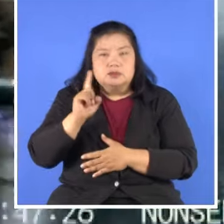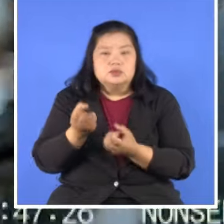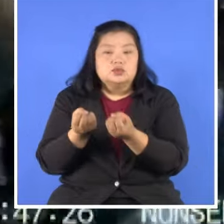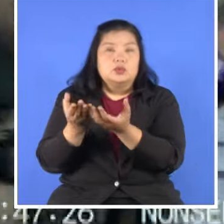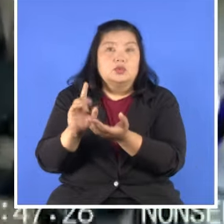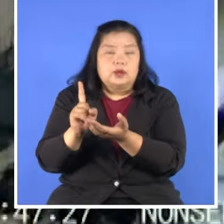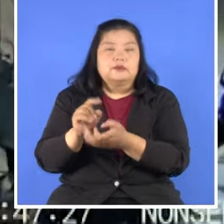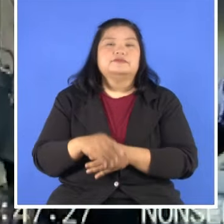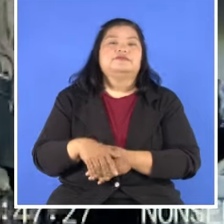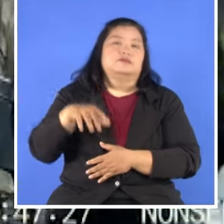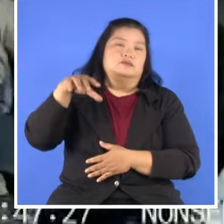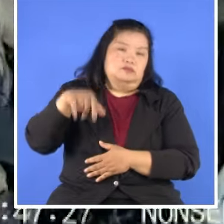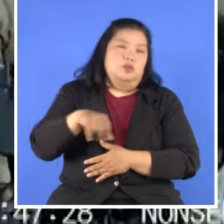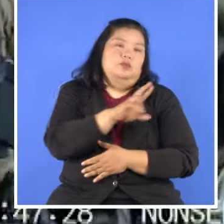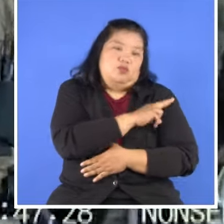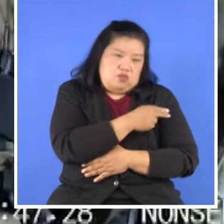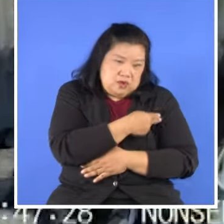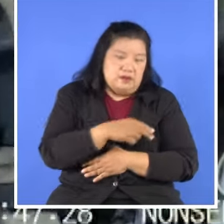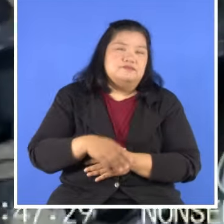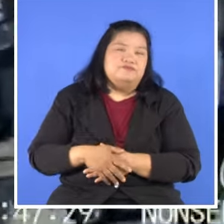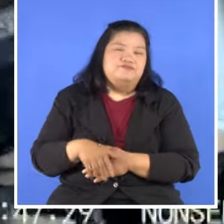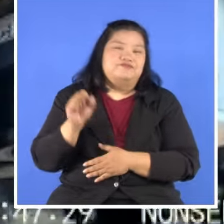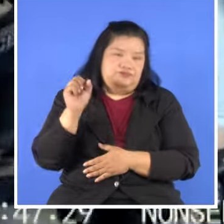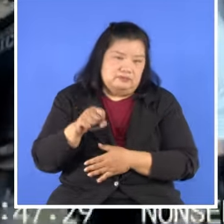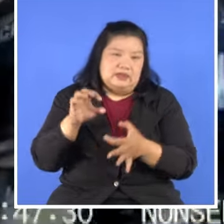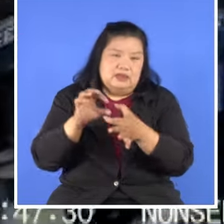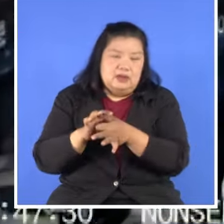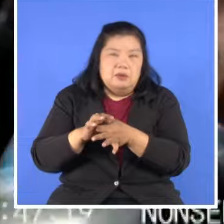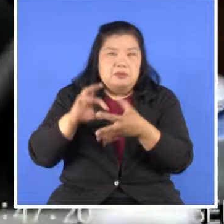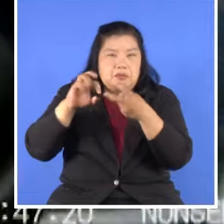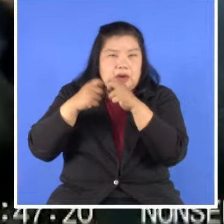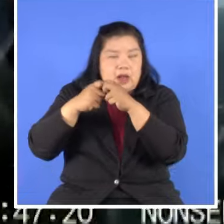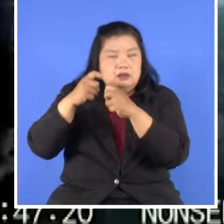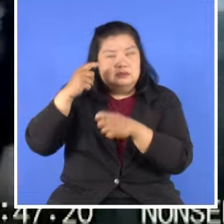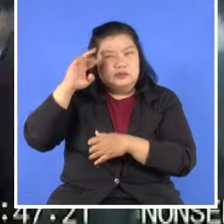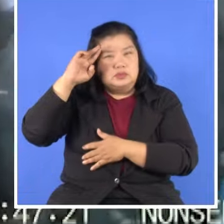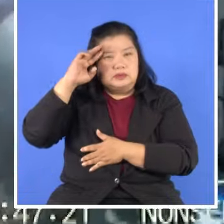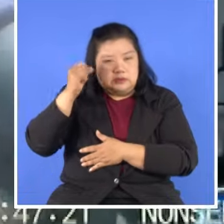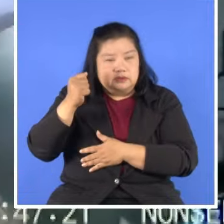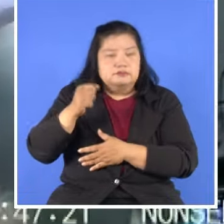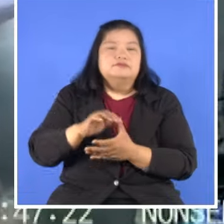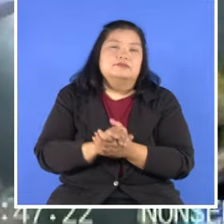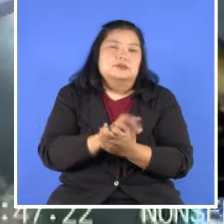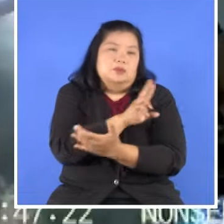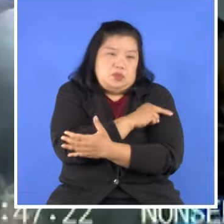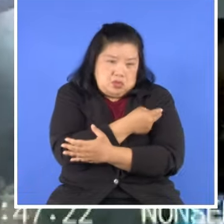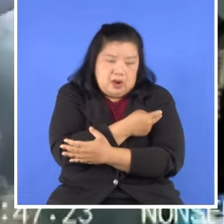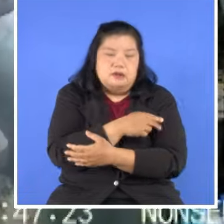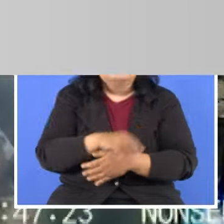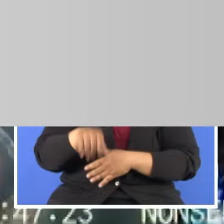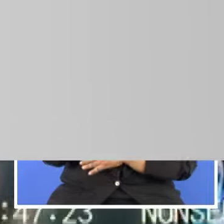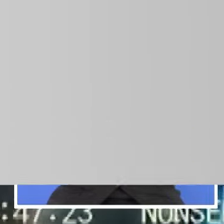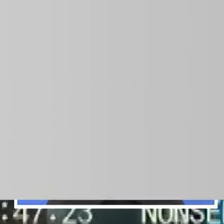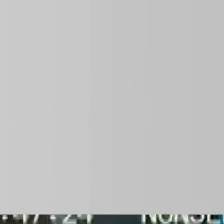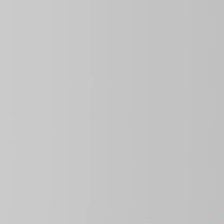พยาบาลศรีธัญญาครับ ค่ะต้องเอาไปรักษาอาการทางจิตต่อเนาะ อยู่ตรงซอยเรวดี25ไปศรีธัญญาก็ไม่ไกล ค่ะ